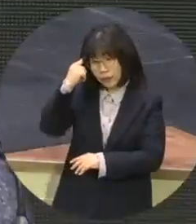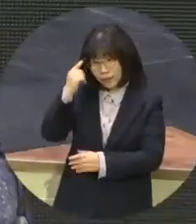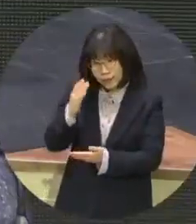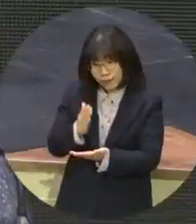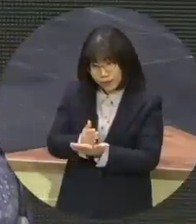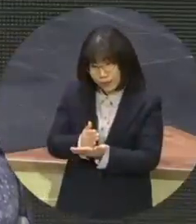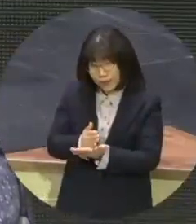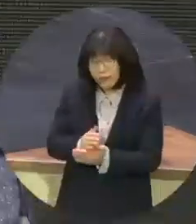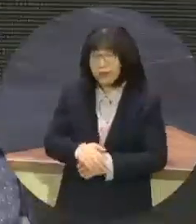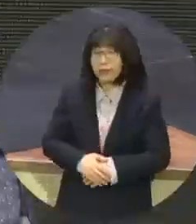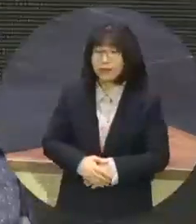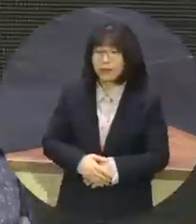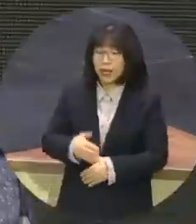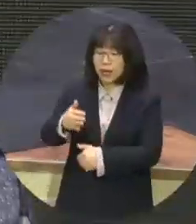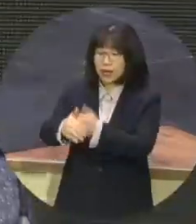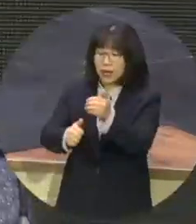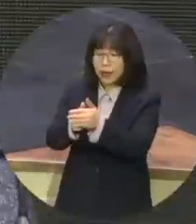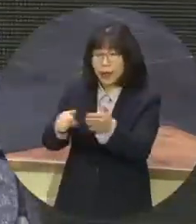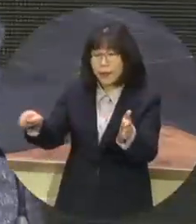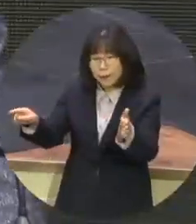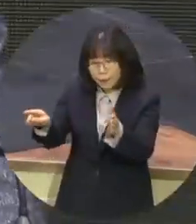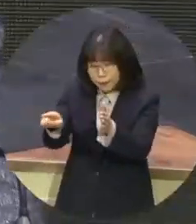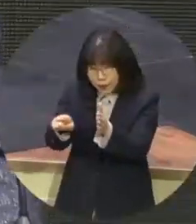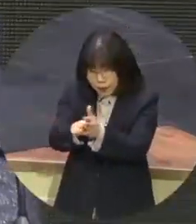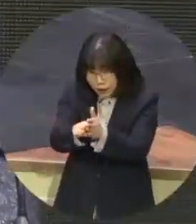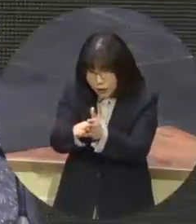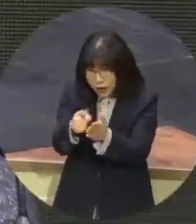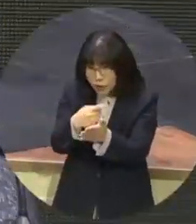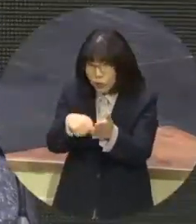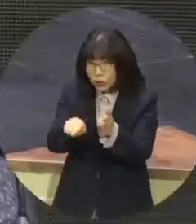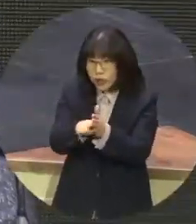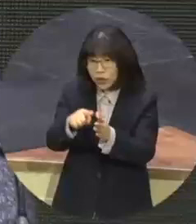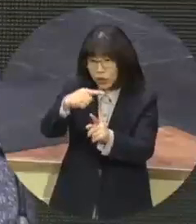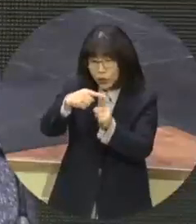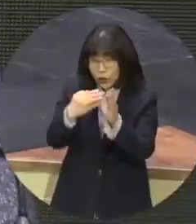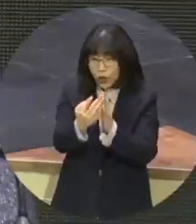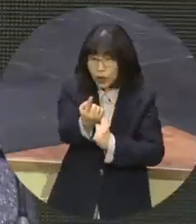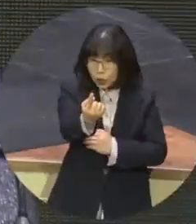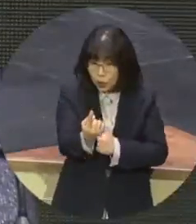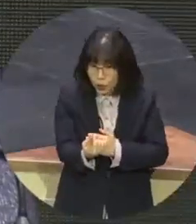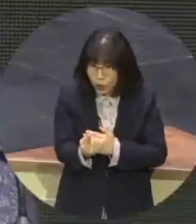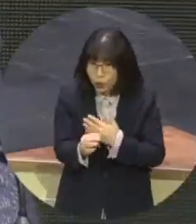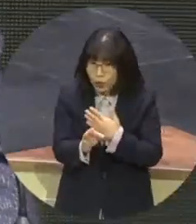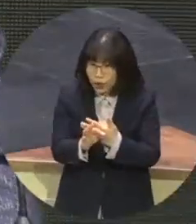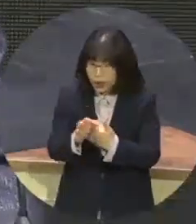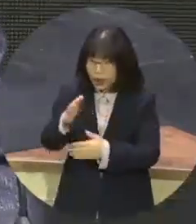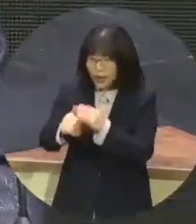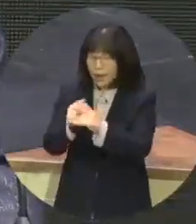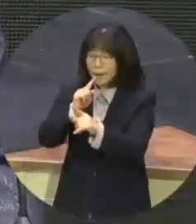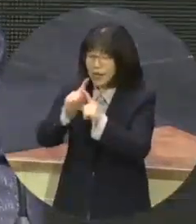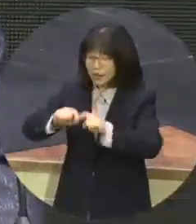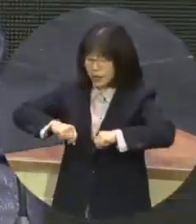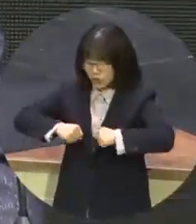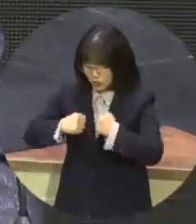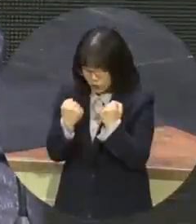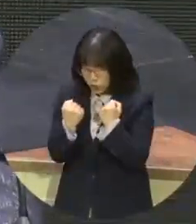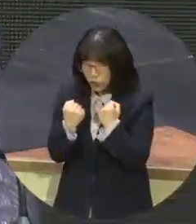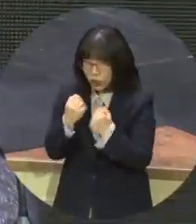하나님 섬기러 교회에 나왔으면 하나님 말씀에 순종하시기